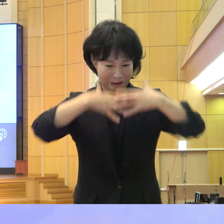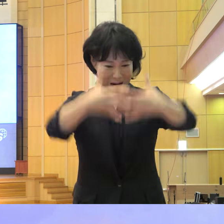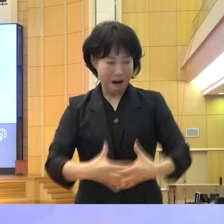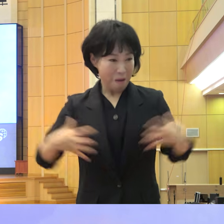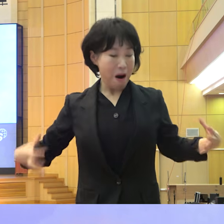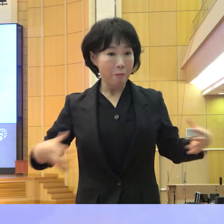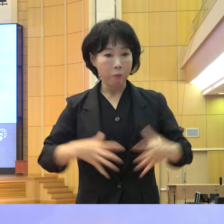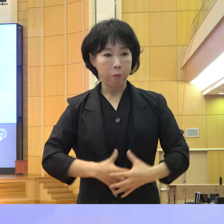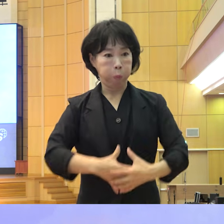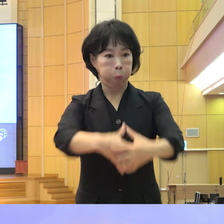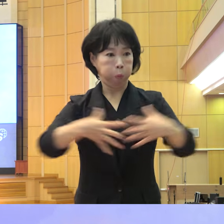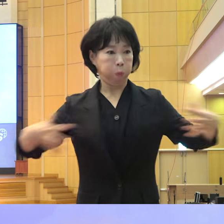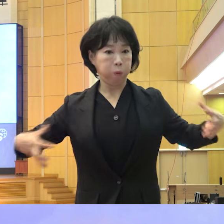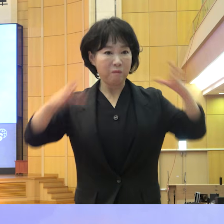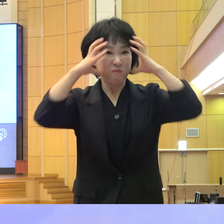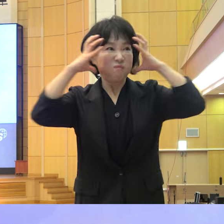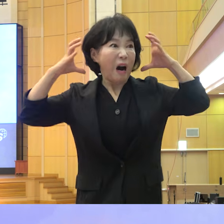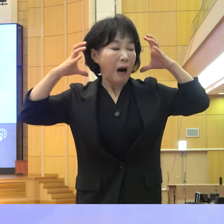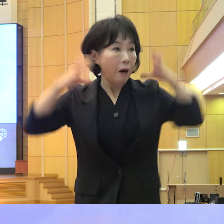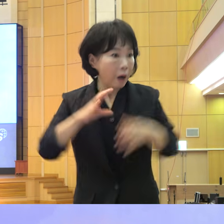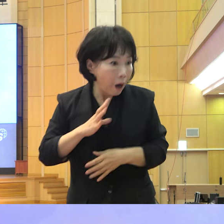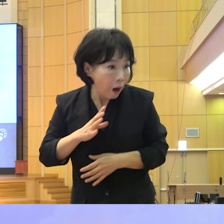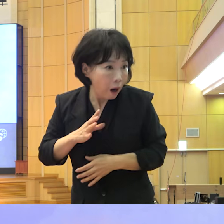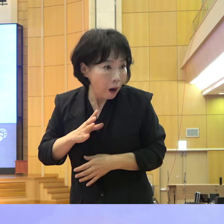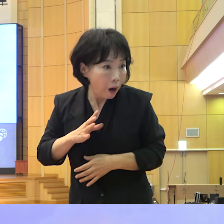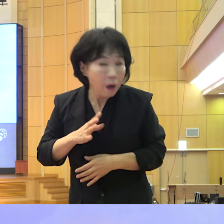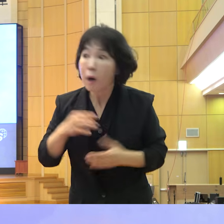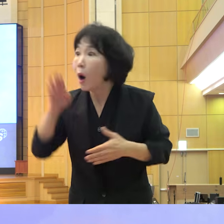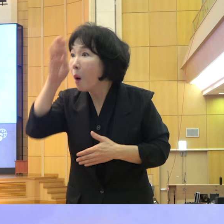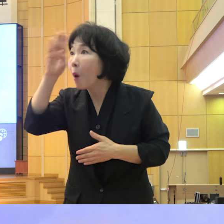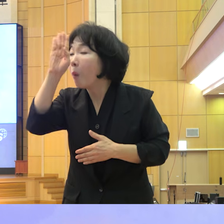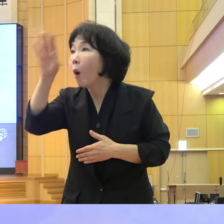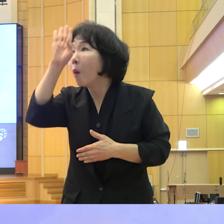몸이 부었는지 몰라. 알고 봤더니 콩팥,